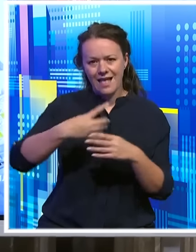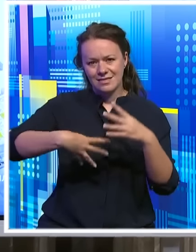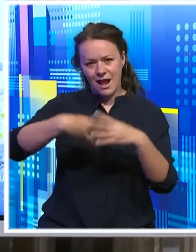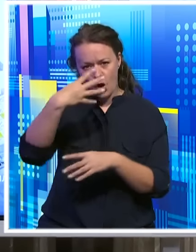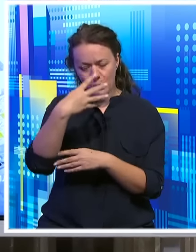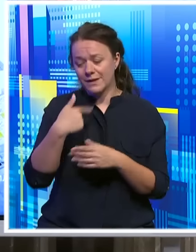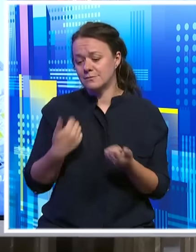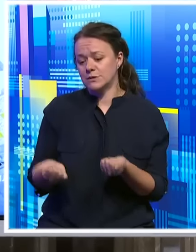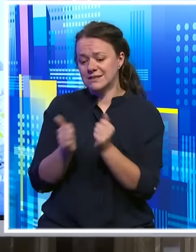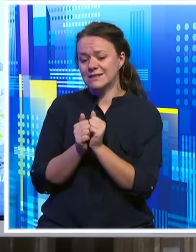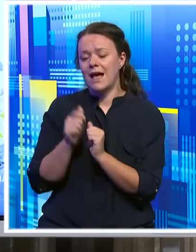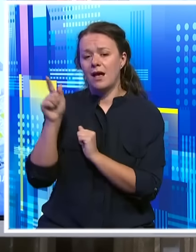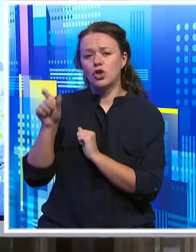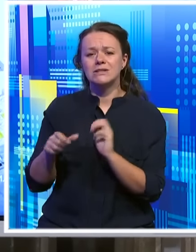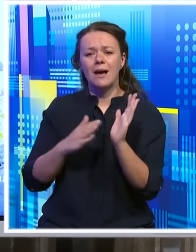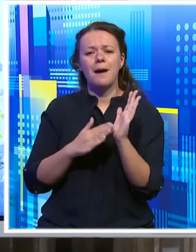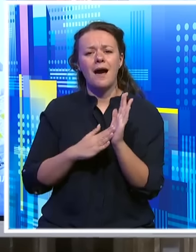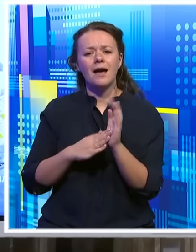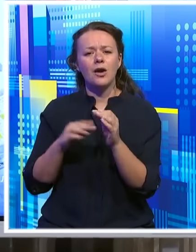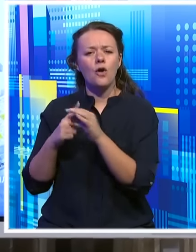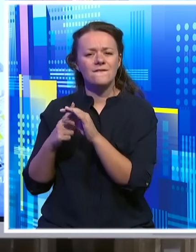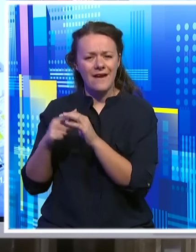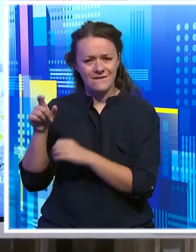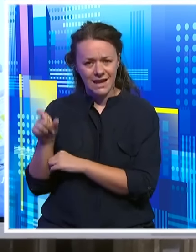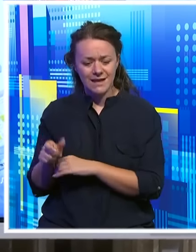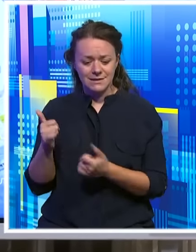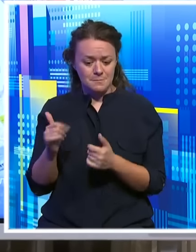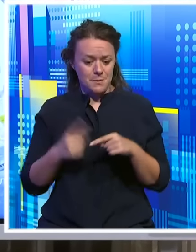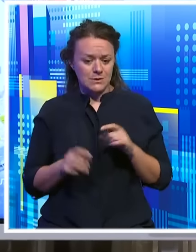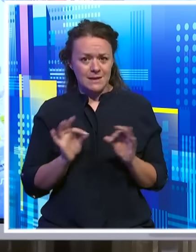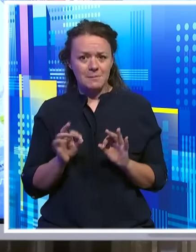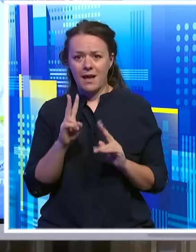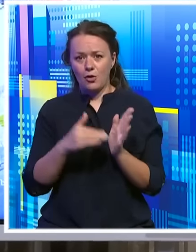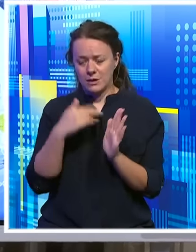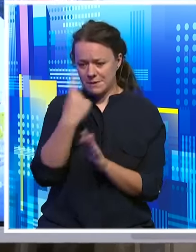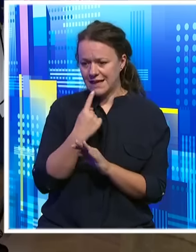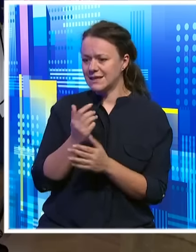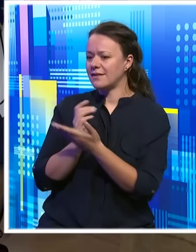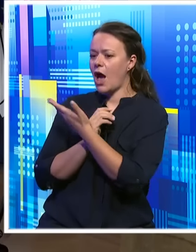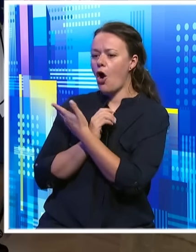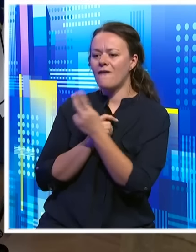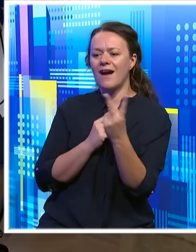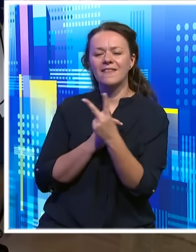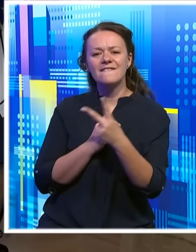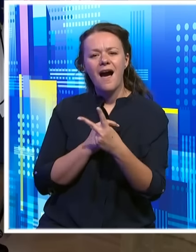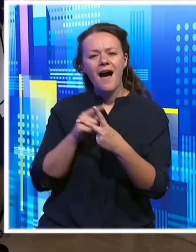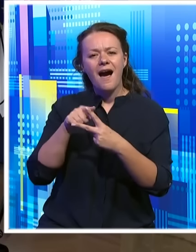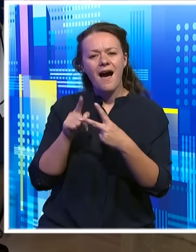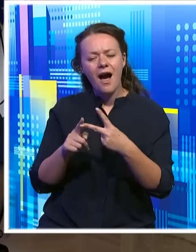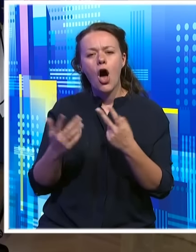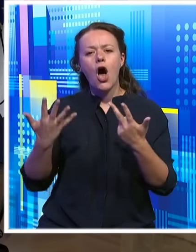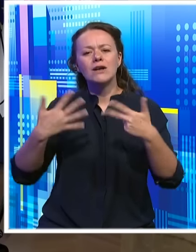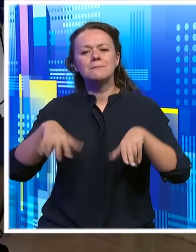sada sa Markom Fenwickom, dakle, poslednje pripreme kako bi trebalo da izgleda. Ovo su vam jedino, ova dva su sa